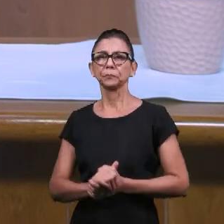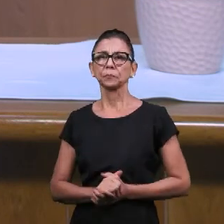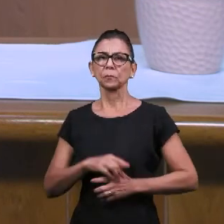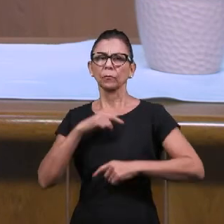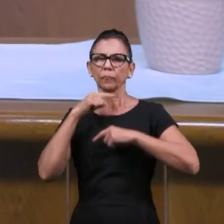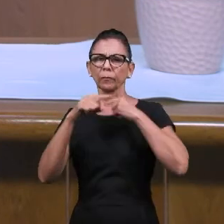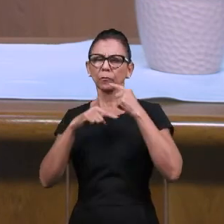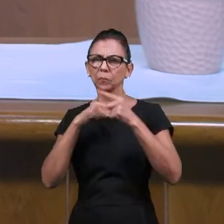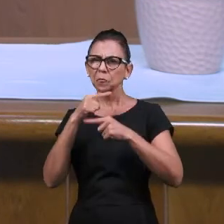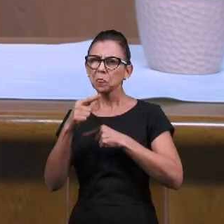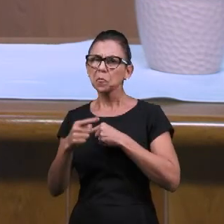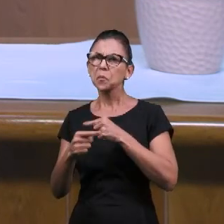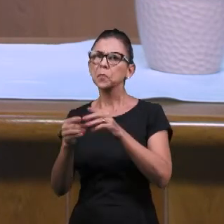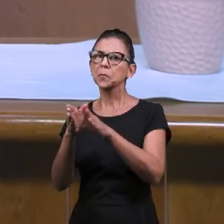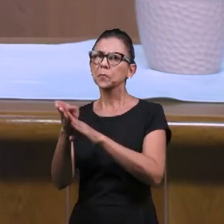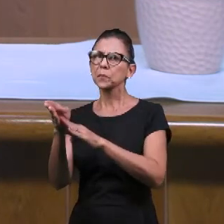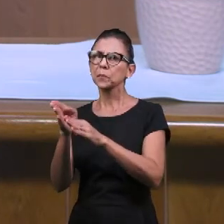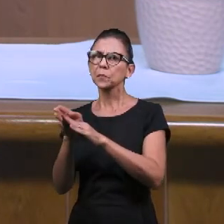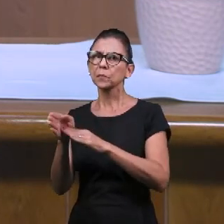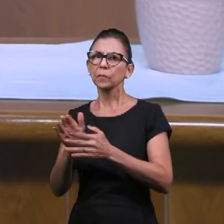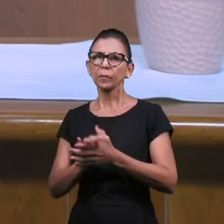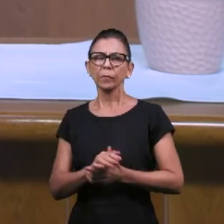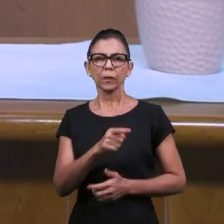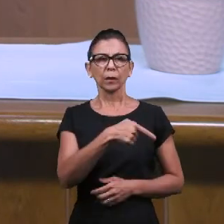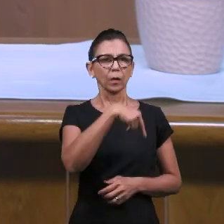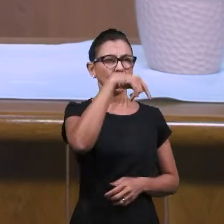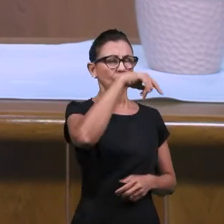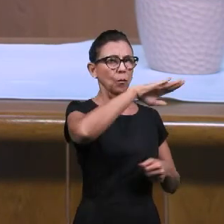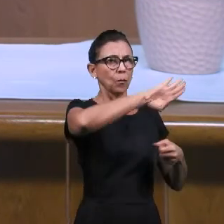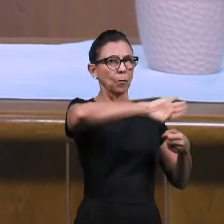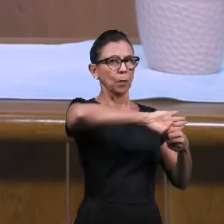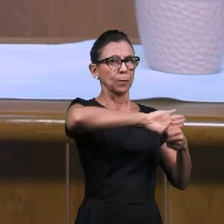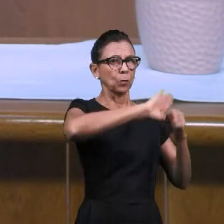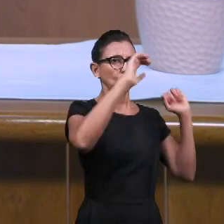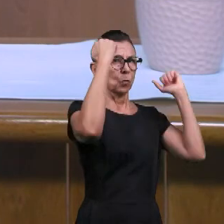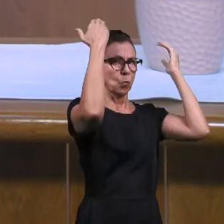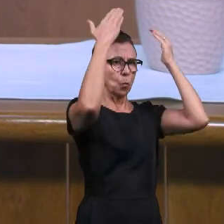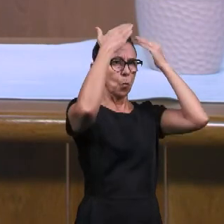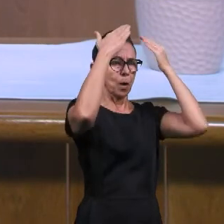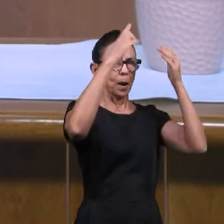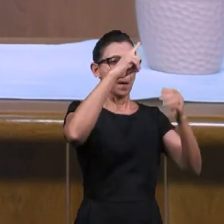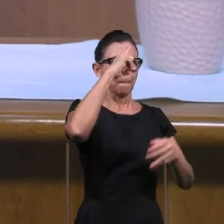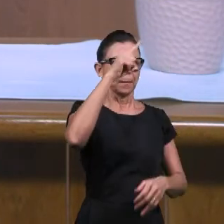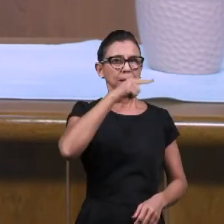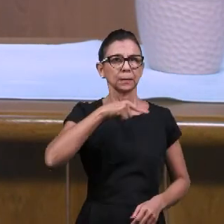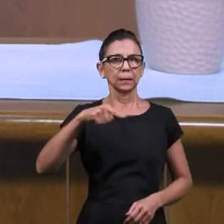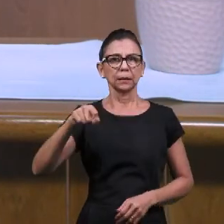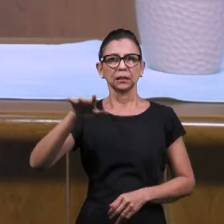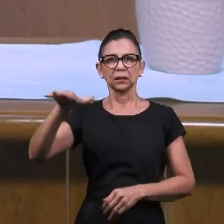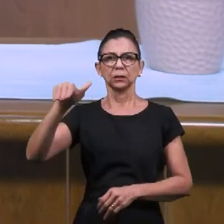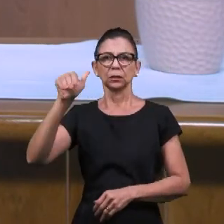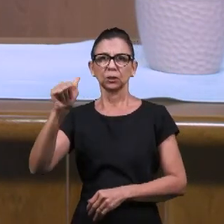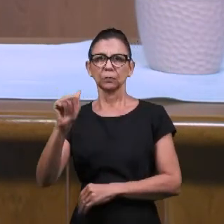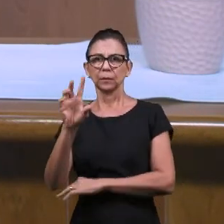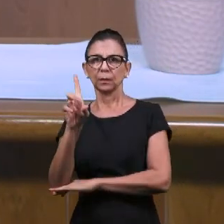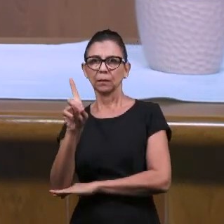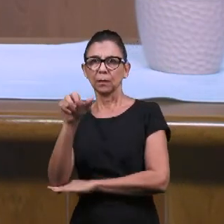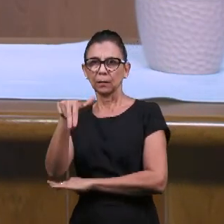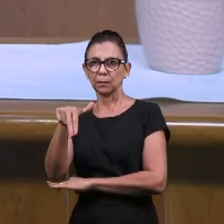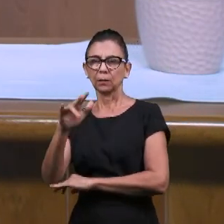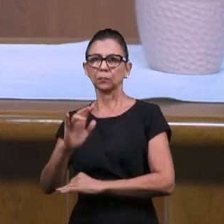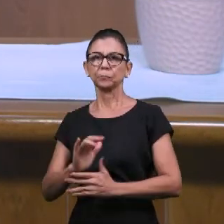нем. И он прояснял сомнения твоего деда.